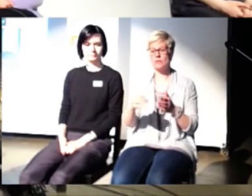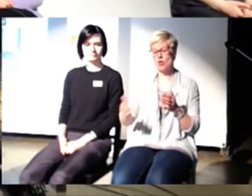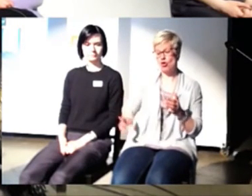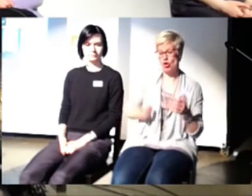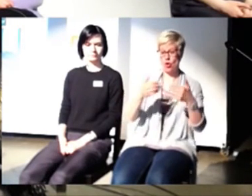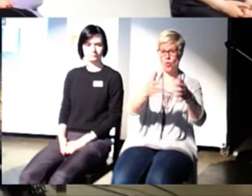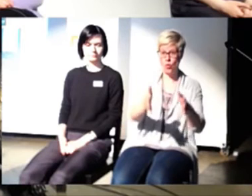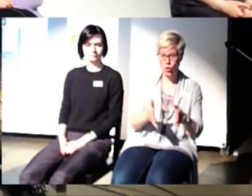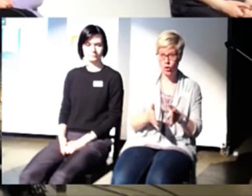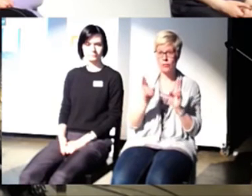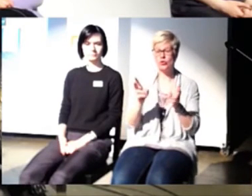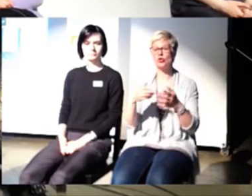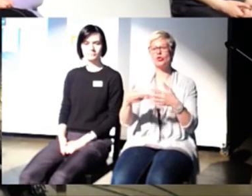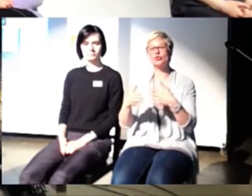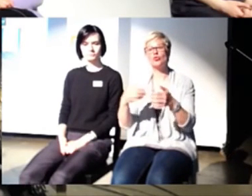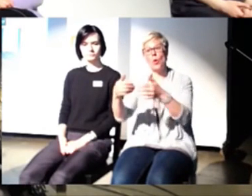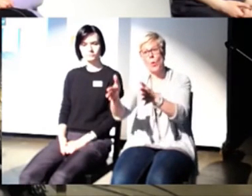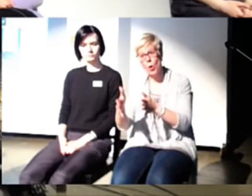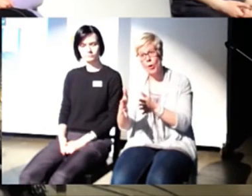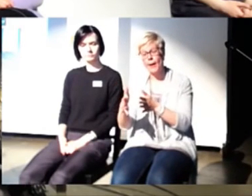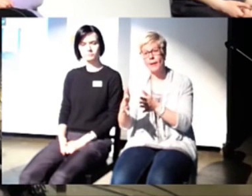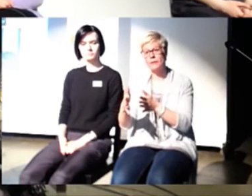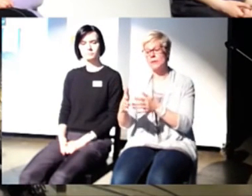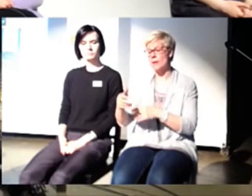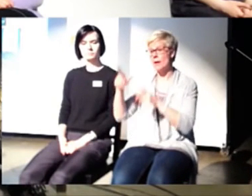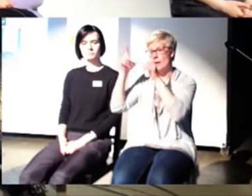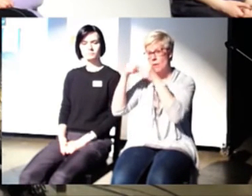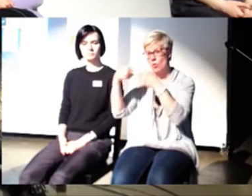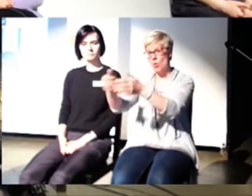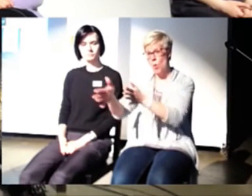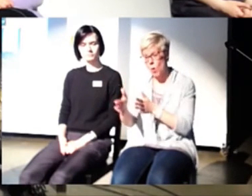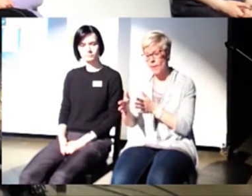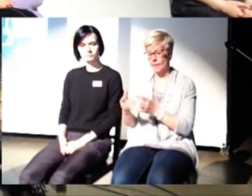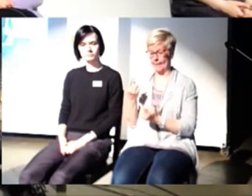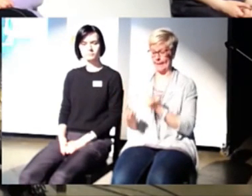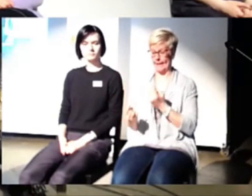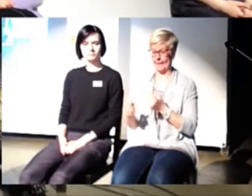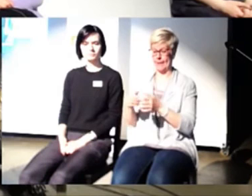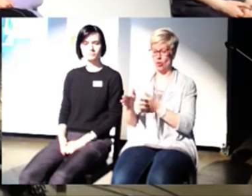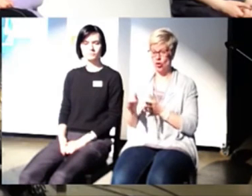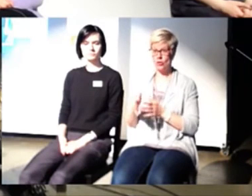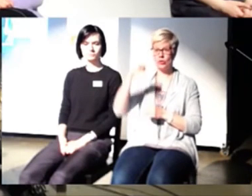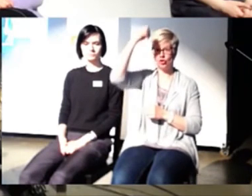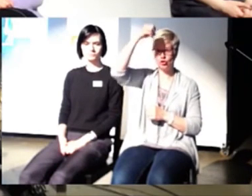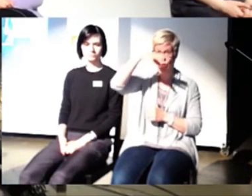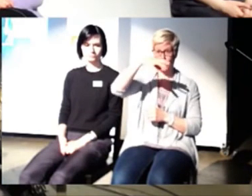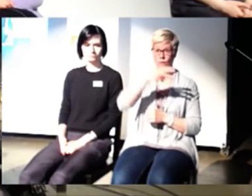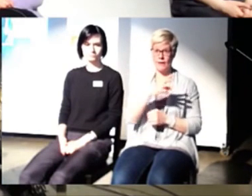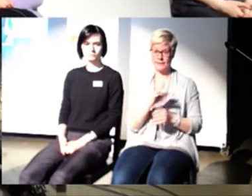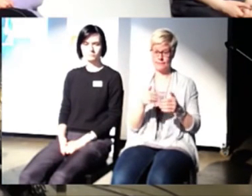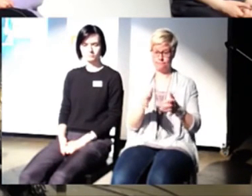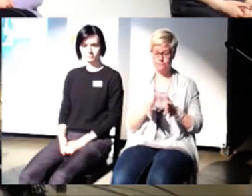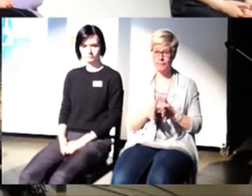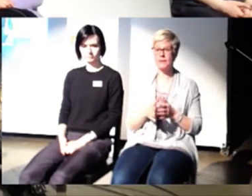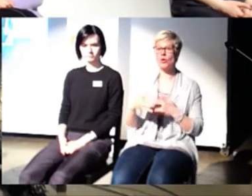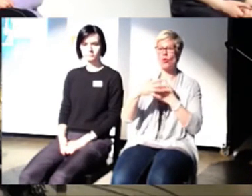lisäksi työhuone, makuuhuone, keittiö ja suihkuvessa. Ja tässä on kuva